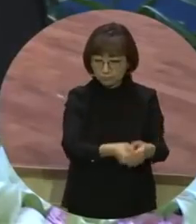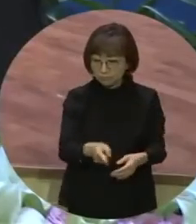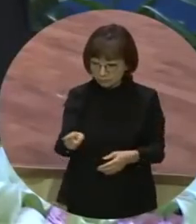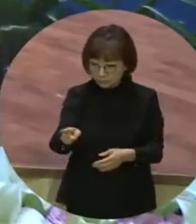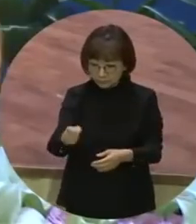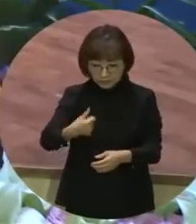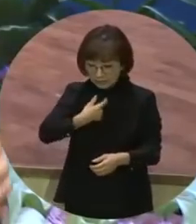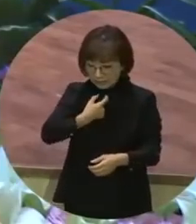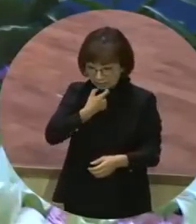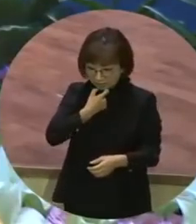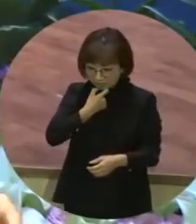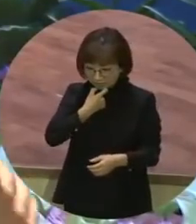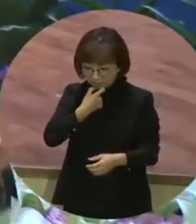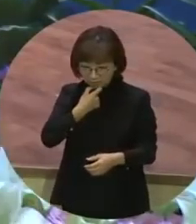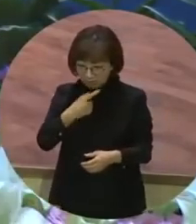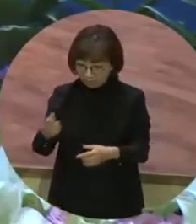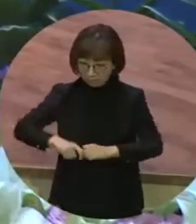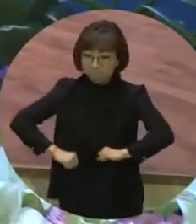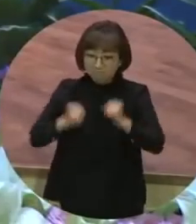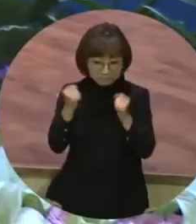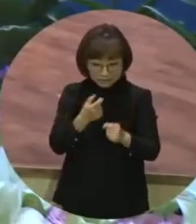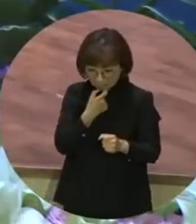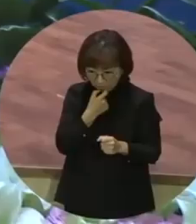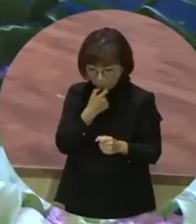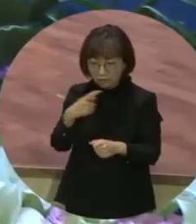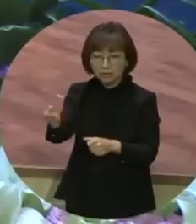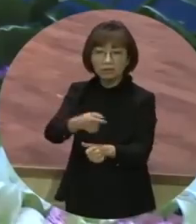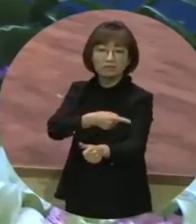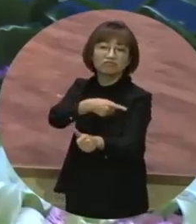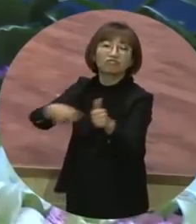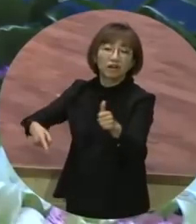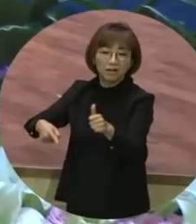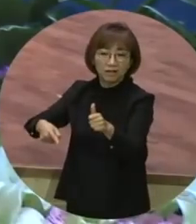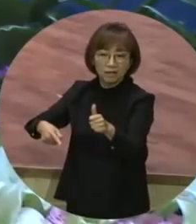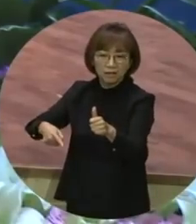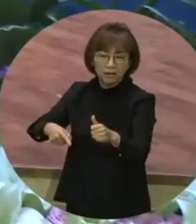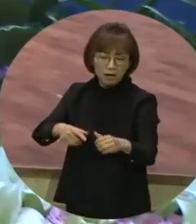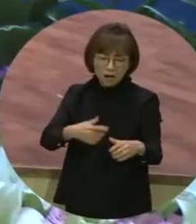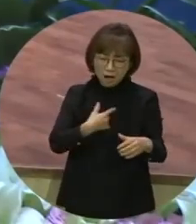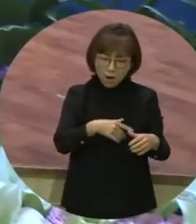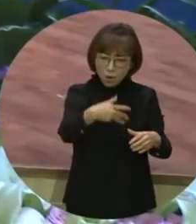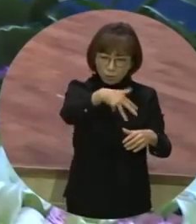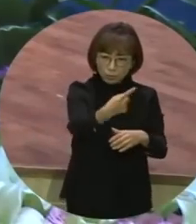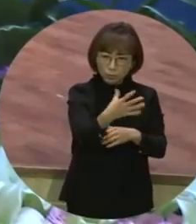교회가 총회가 결의했으면 들어야 될 거 아니냐? 무슨 겁니다 이거.